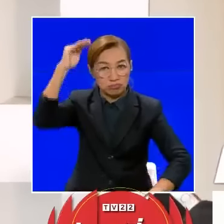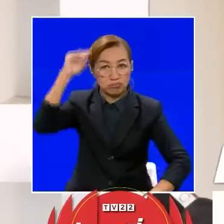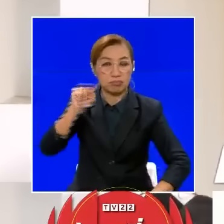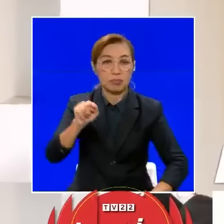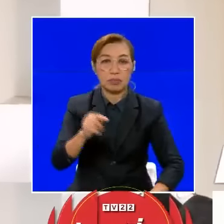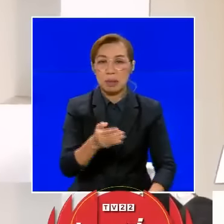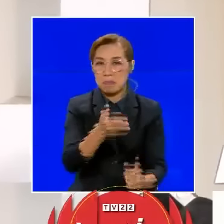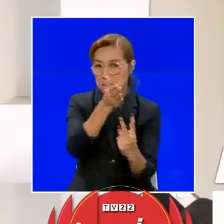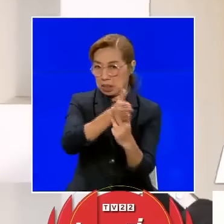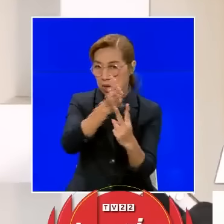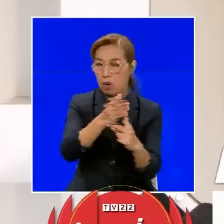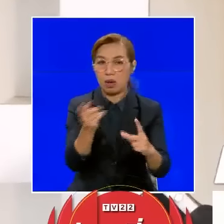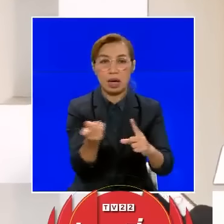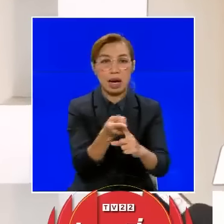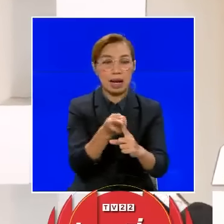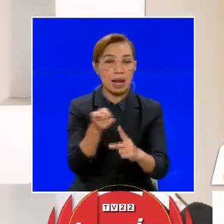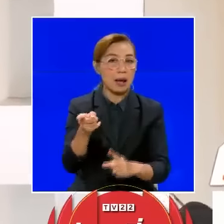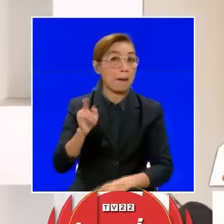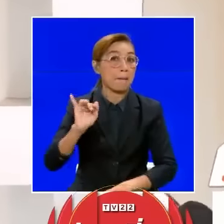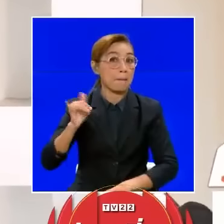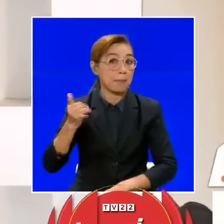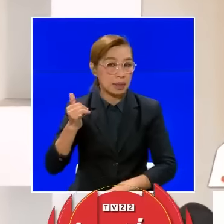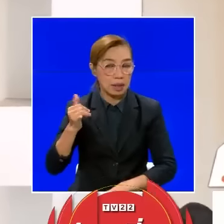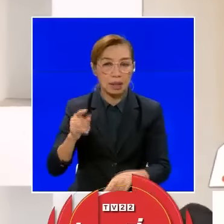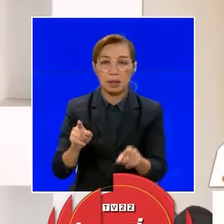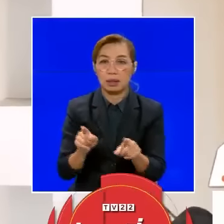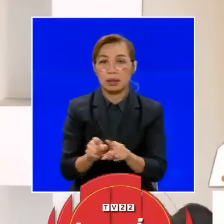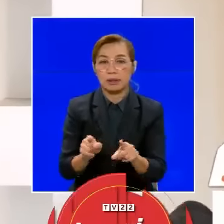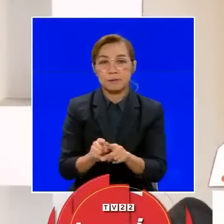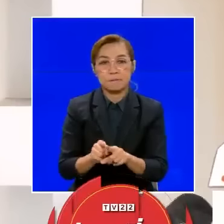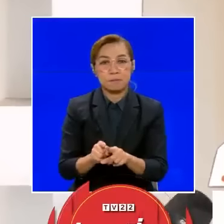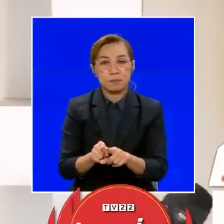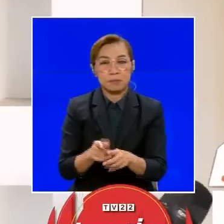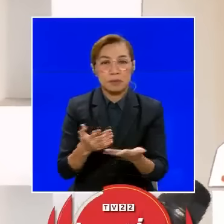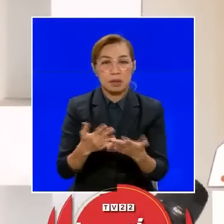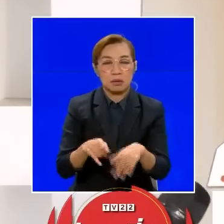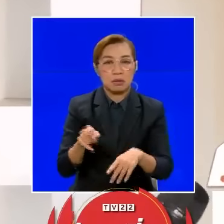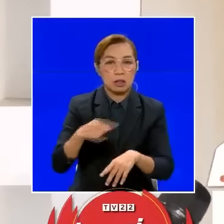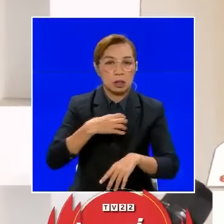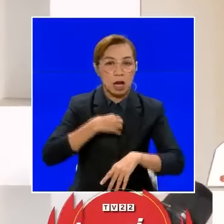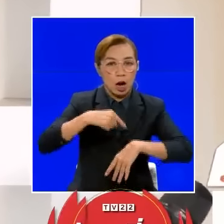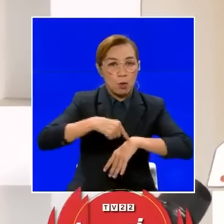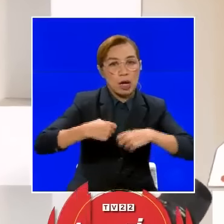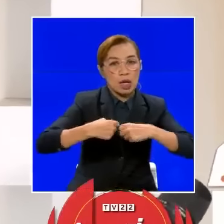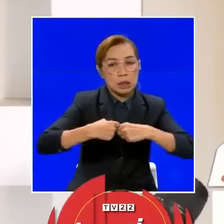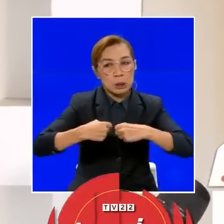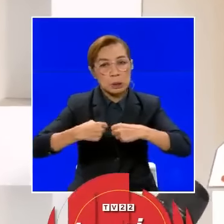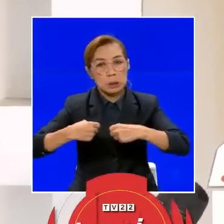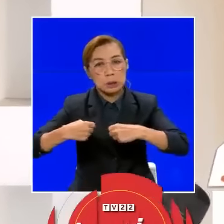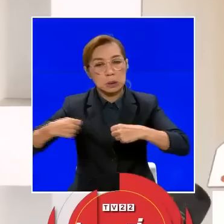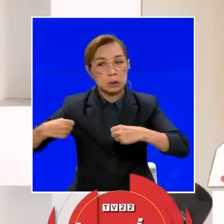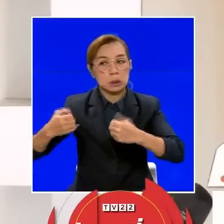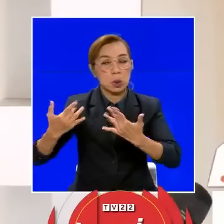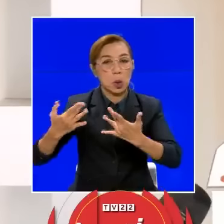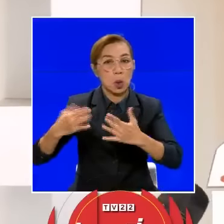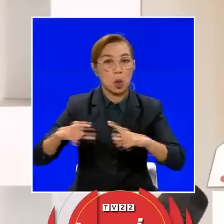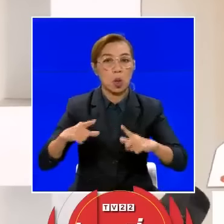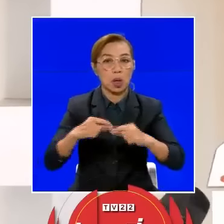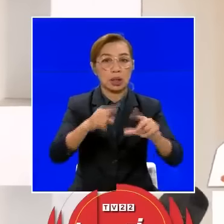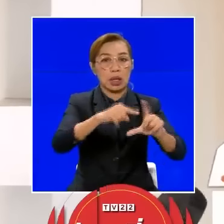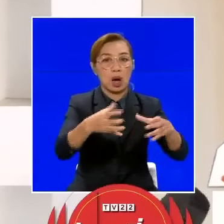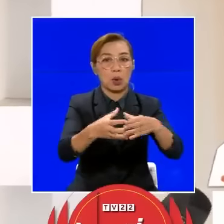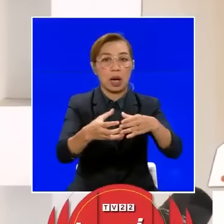ค่ะมุมมองแรกก็คือ เรื่องของการดึงเวลาให้ยาวที่สุดเพื่อรอให้เกิดคดียุบพรรคก้